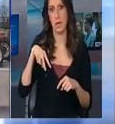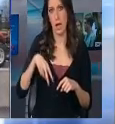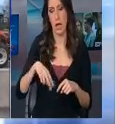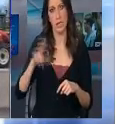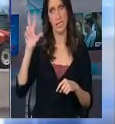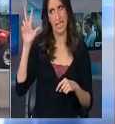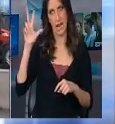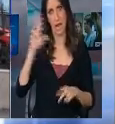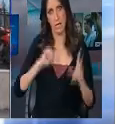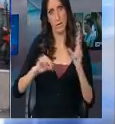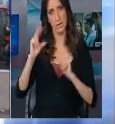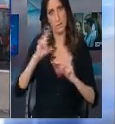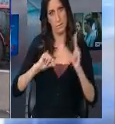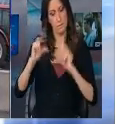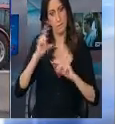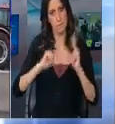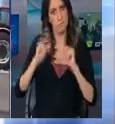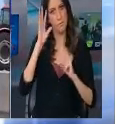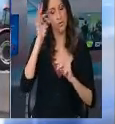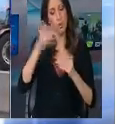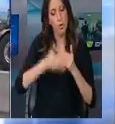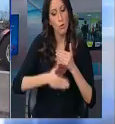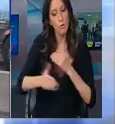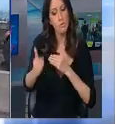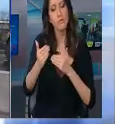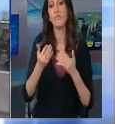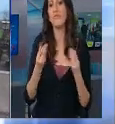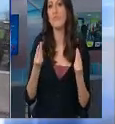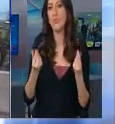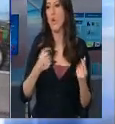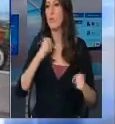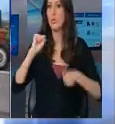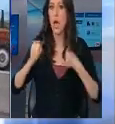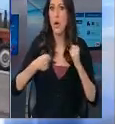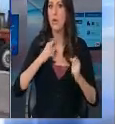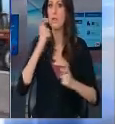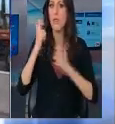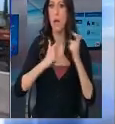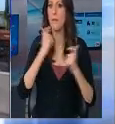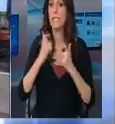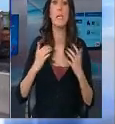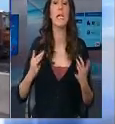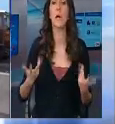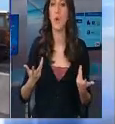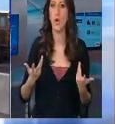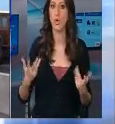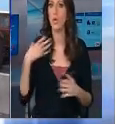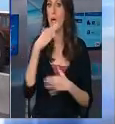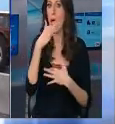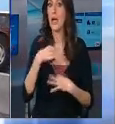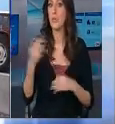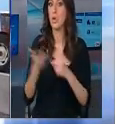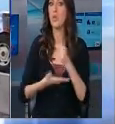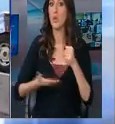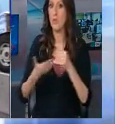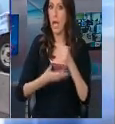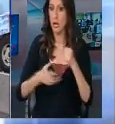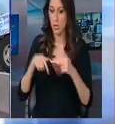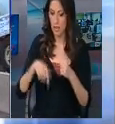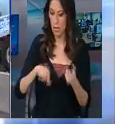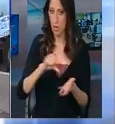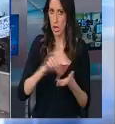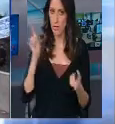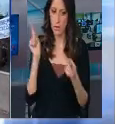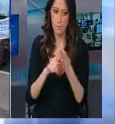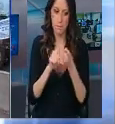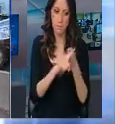στο Σαββατοκύριακο για το μέλλον των κινητοποιήσεών τους. Οι εκπρόσωποι τους δήλωσαν ικανοποιημένοι από τις διήμερες επαφές που είχαν στην Αθήνα με πολιτικούς αρχηγούς